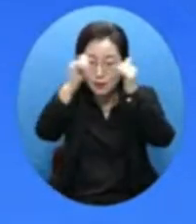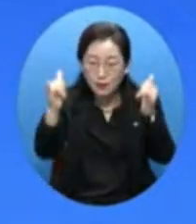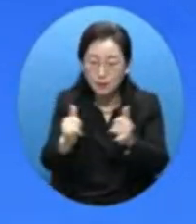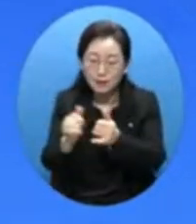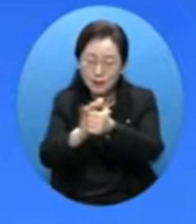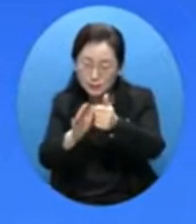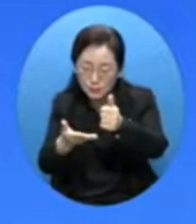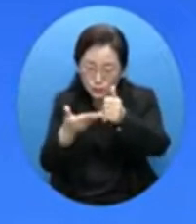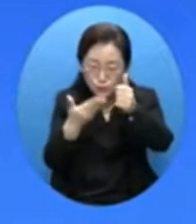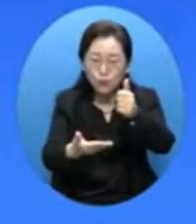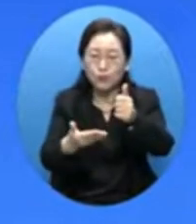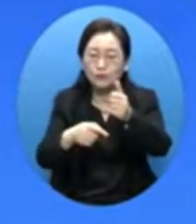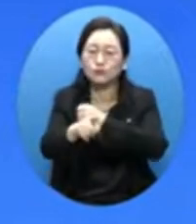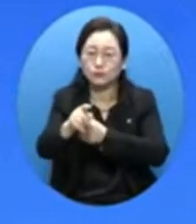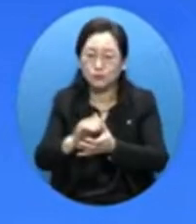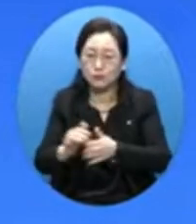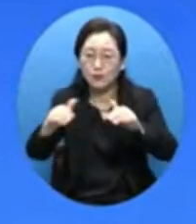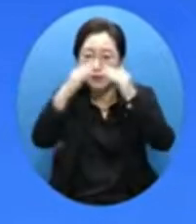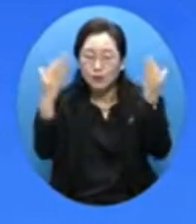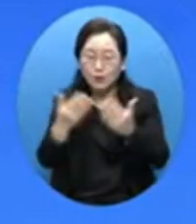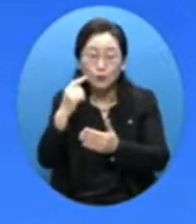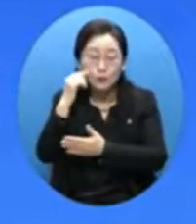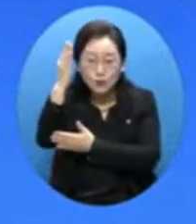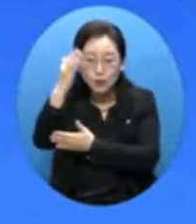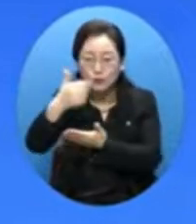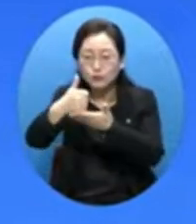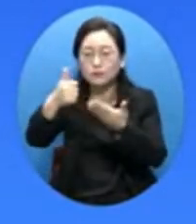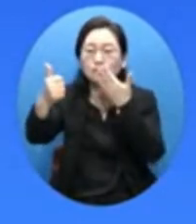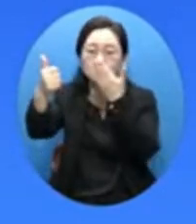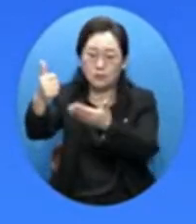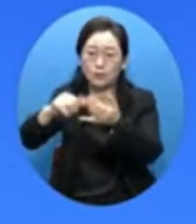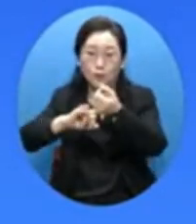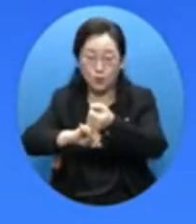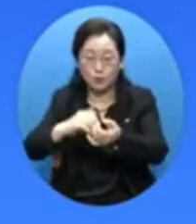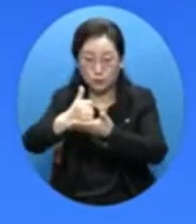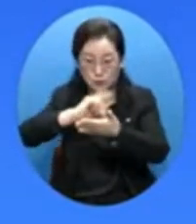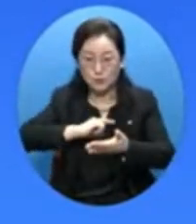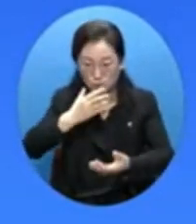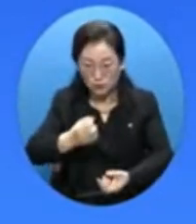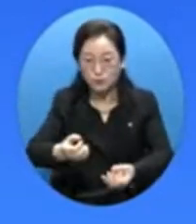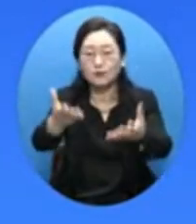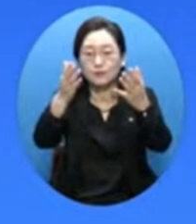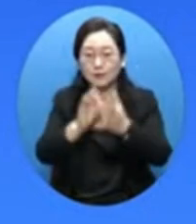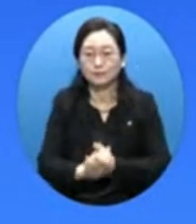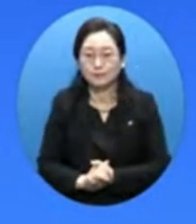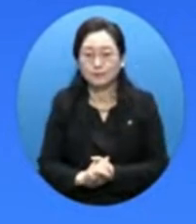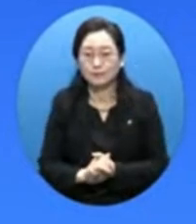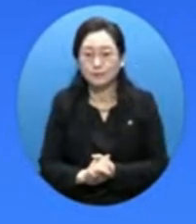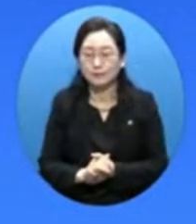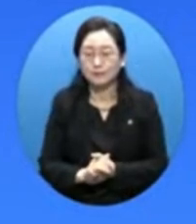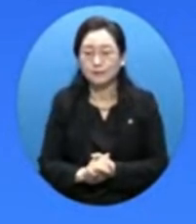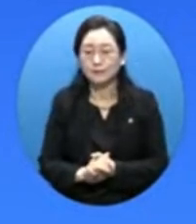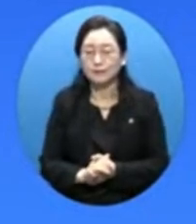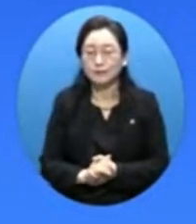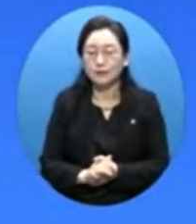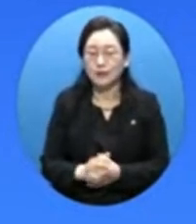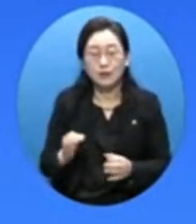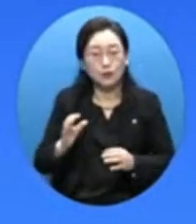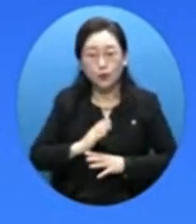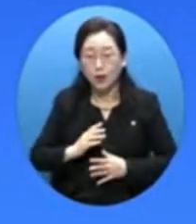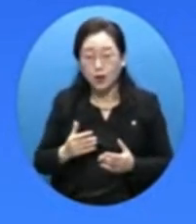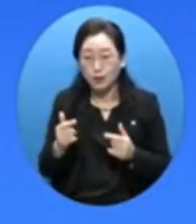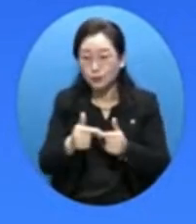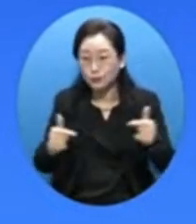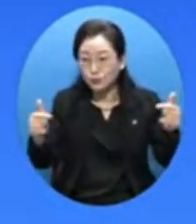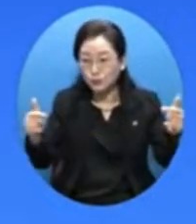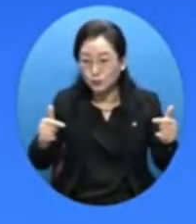된 것이기 때문에 모든 영광을 우리 주님께 돌릴 수 있게 되기를 주님으로 축원합니다. 이와 같은 놀라운 부흥의 역사가